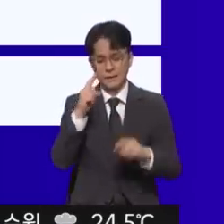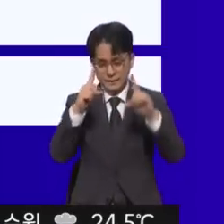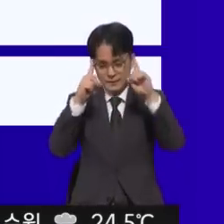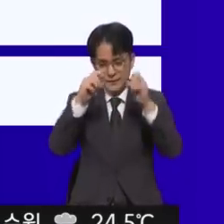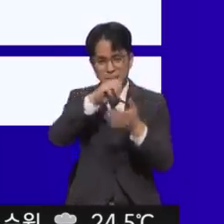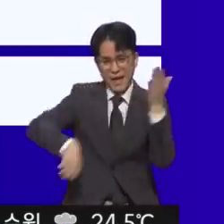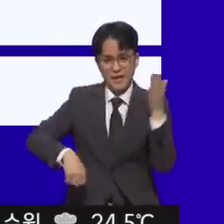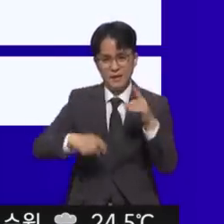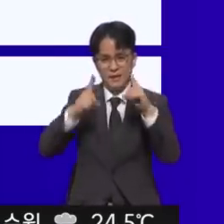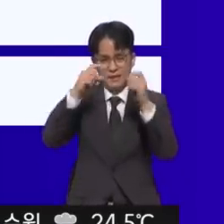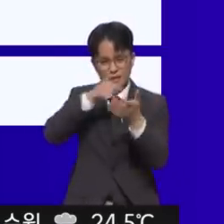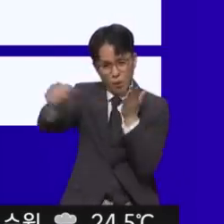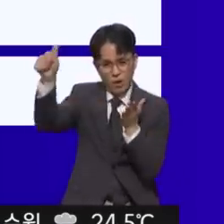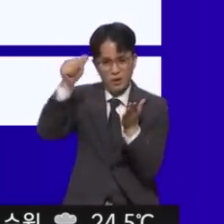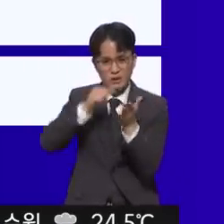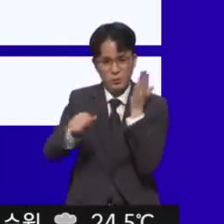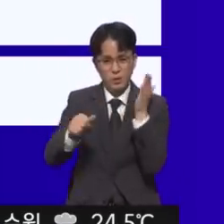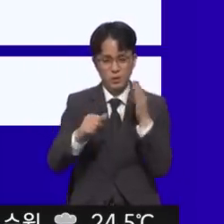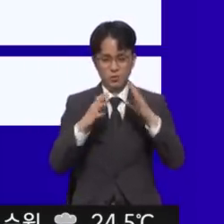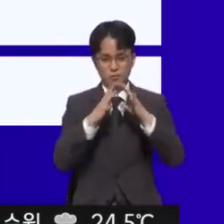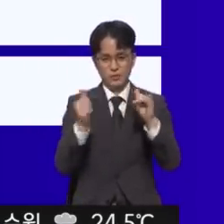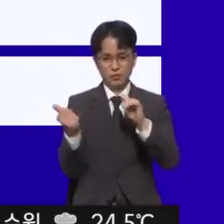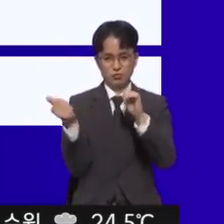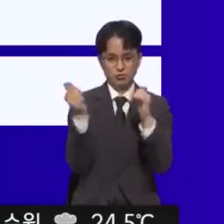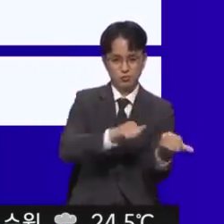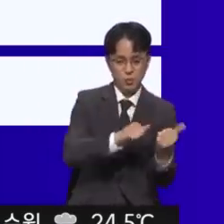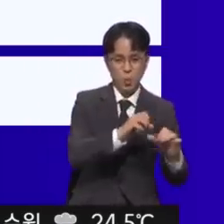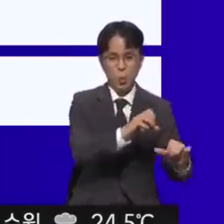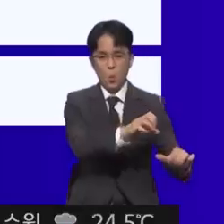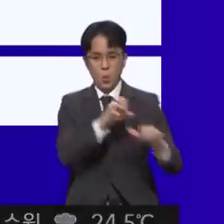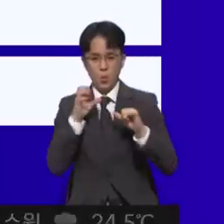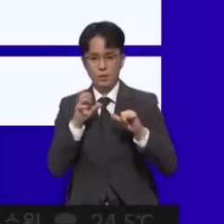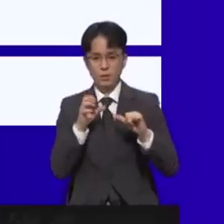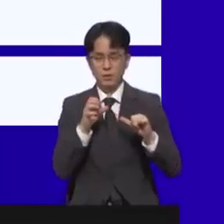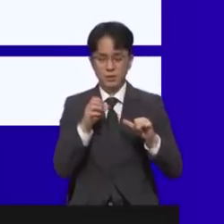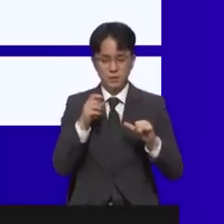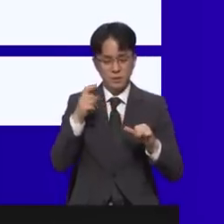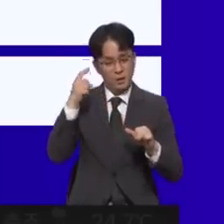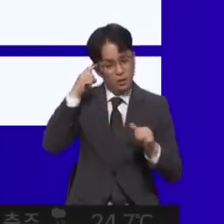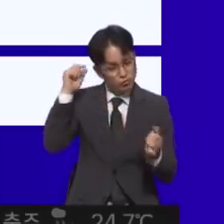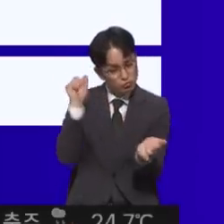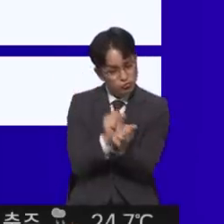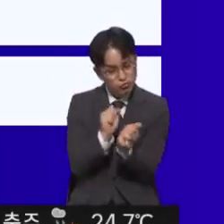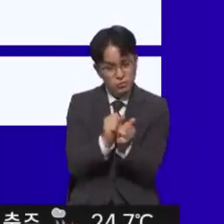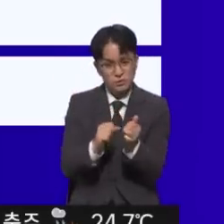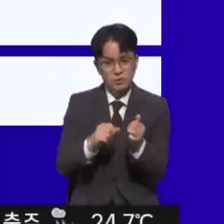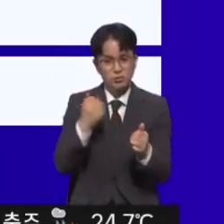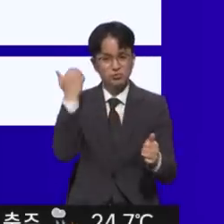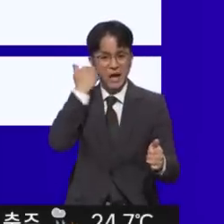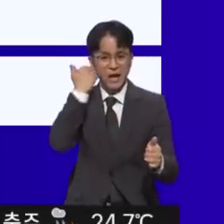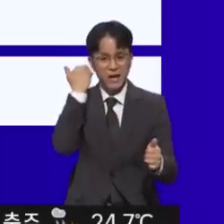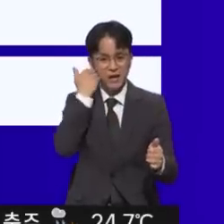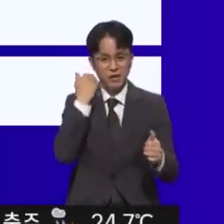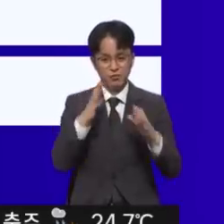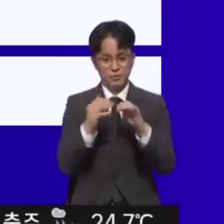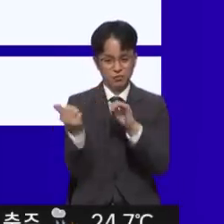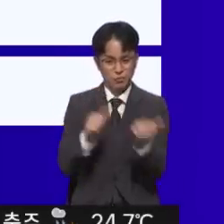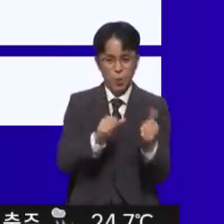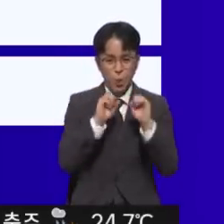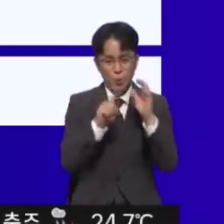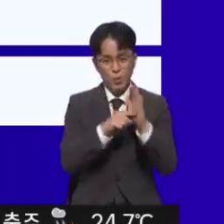쓰자는 천박한 생각은 대체 누가 하는거냐 국민의 죽음이 홍보 꺼리 날 홍보 꺼린 나니 제정신인가